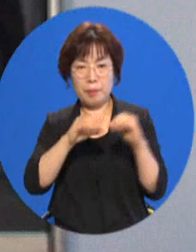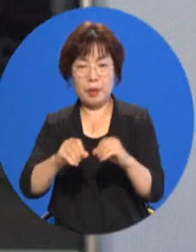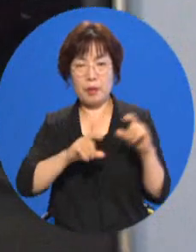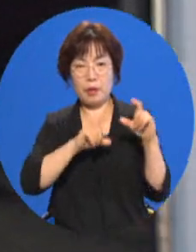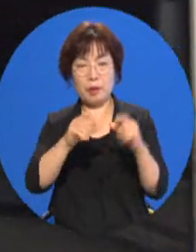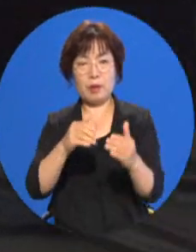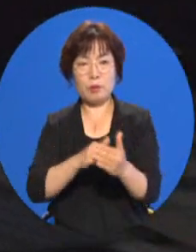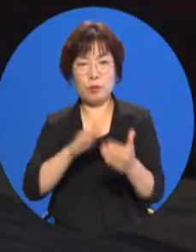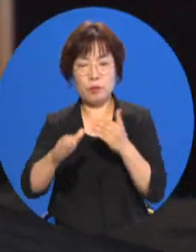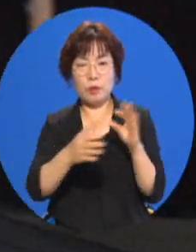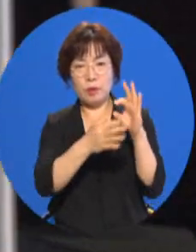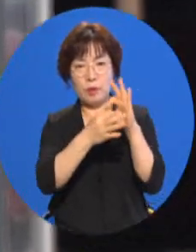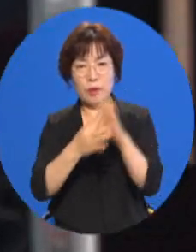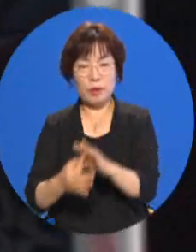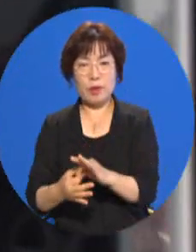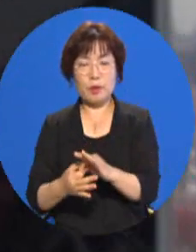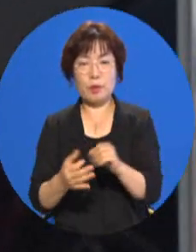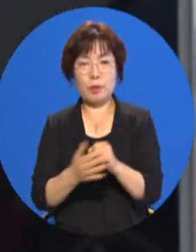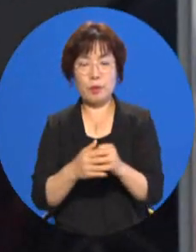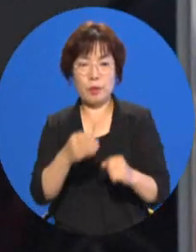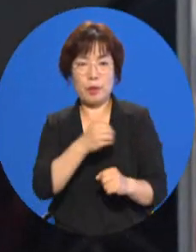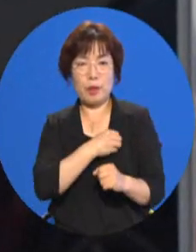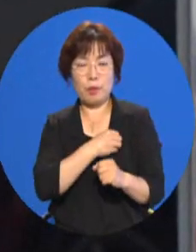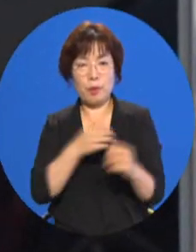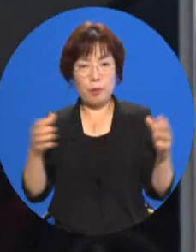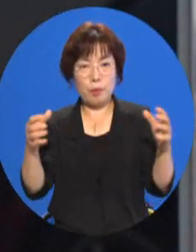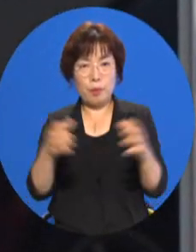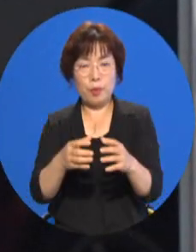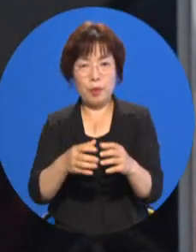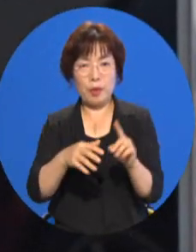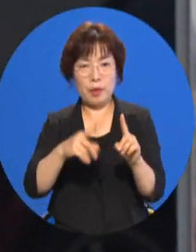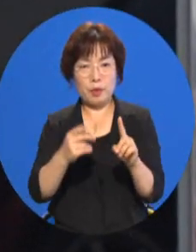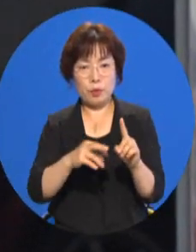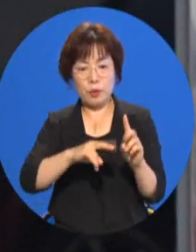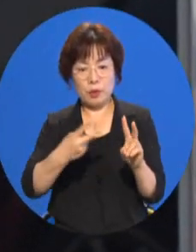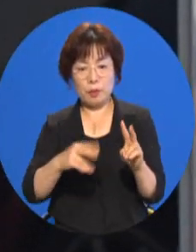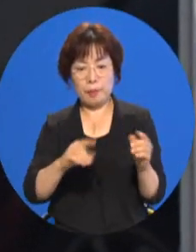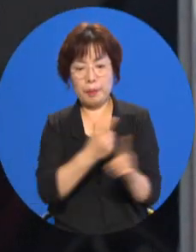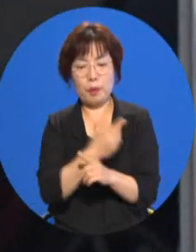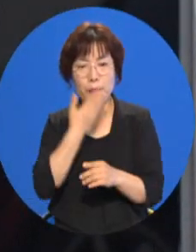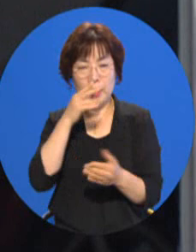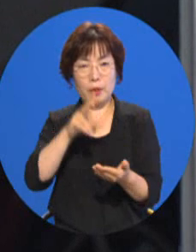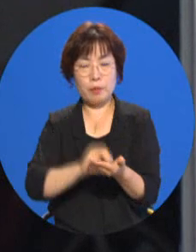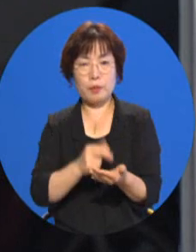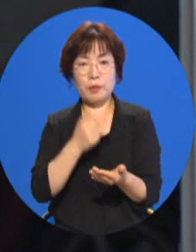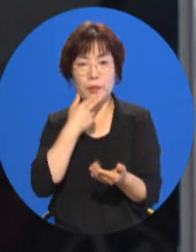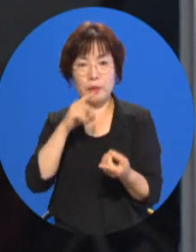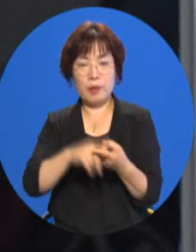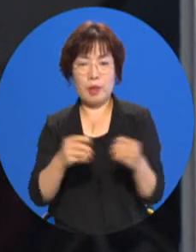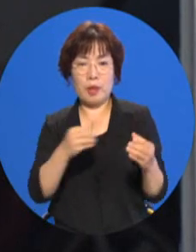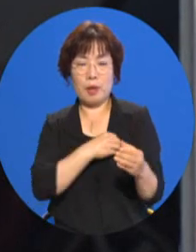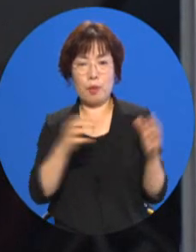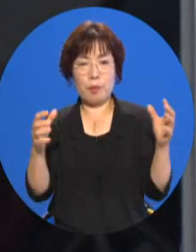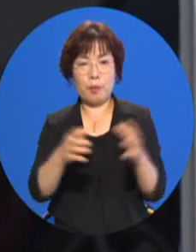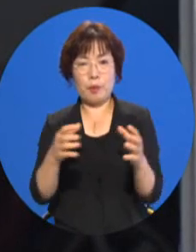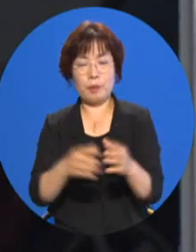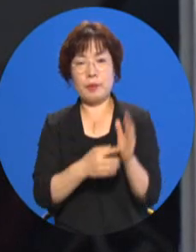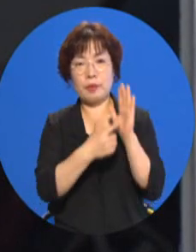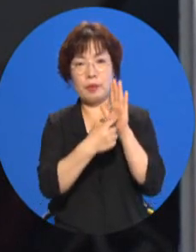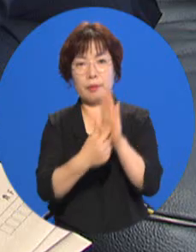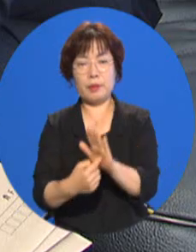내린 이후에도 일정 규모 이상의 조합원이 모이면 종 변경을 하는데 아무런 문제가 없다며 조합원 모집을